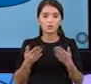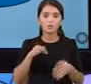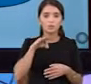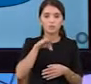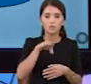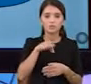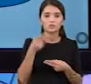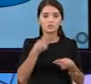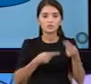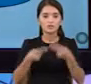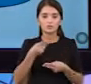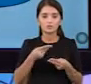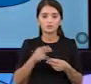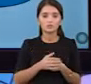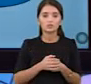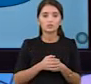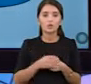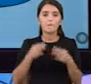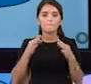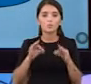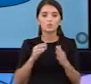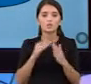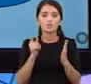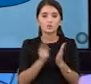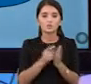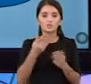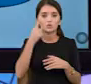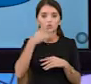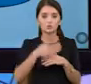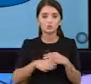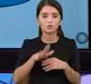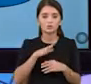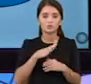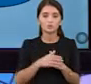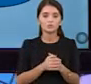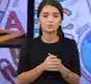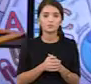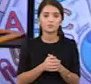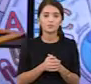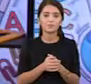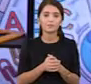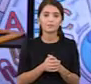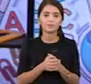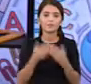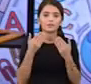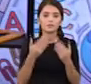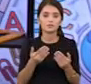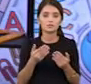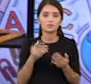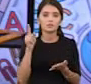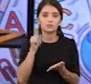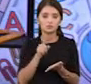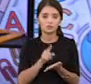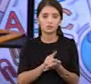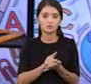yoki mashinalar rasmini chizing. Mustaqil topshiriq sizlarga tushunarlimi? Unday bo'lsa, siz